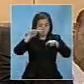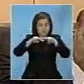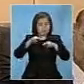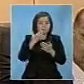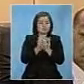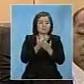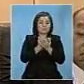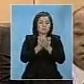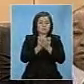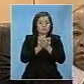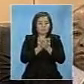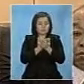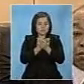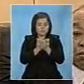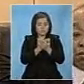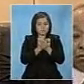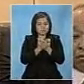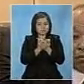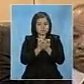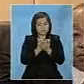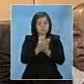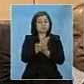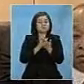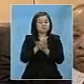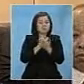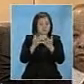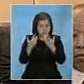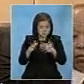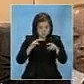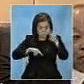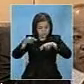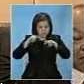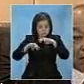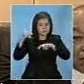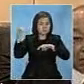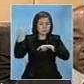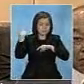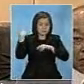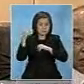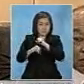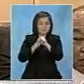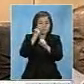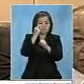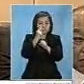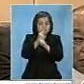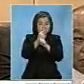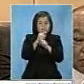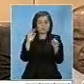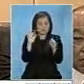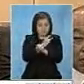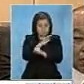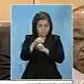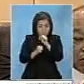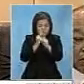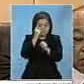รัฐมนตรีและส่วนราชการต่างๆเพื่อที่จะให้งบประมาณประจำปีฉบับแรกนั้นมีความสอดคล้องกับงบประมา